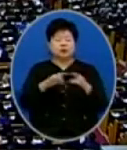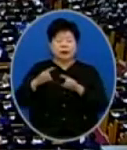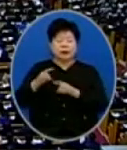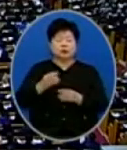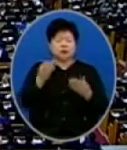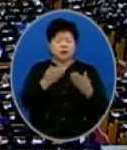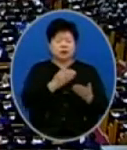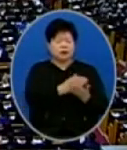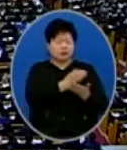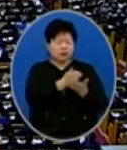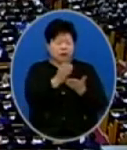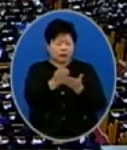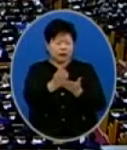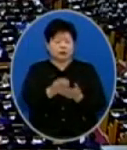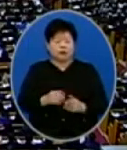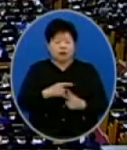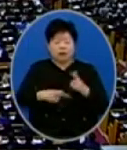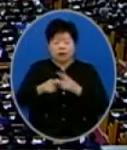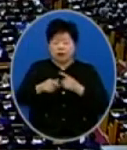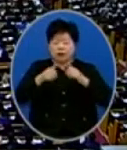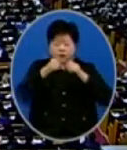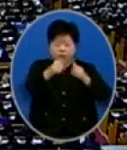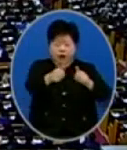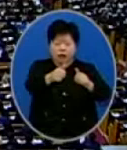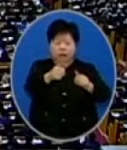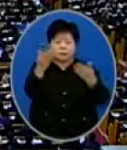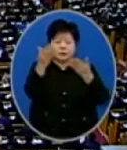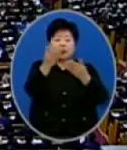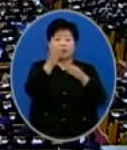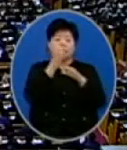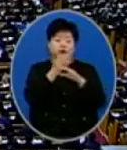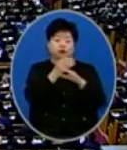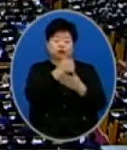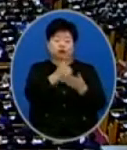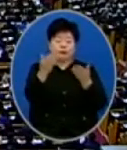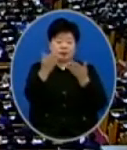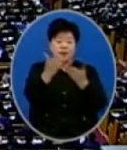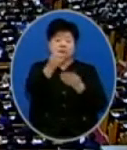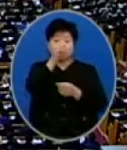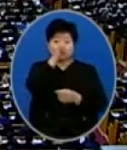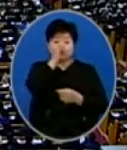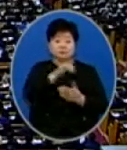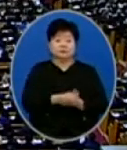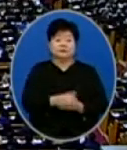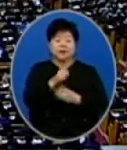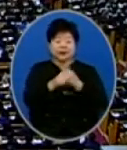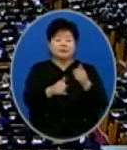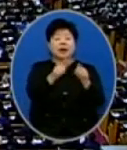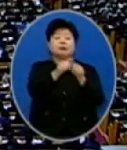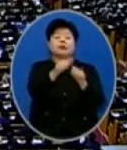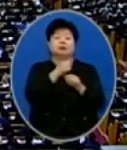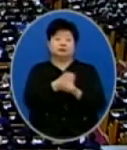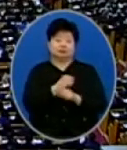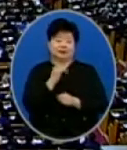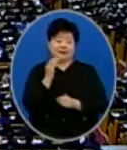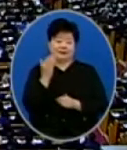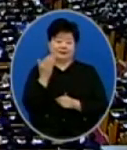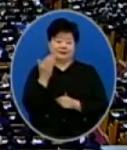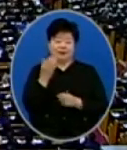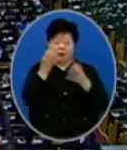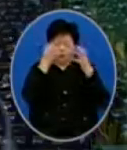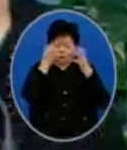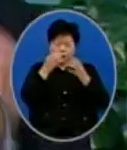방송사역 등을 통해 더 열심히 일을 하고 주님의 일을 하고 있습니다 하나님이 함께 하셨어요